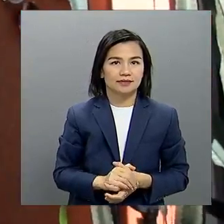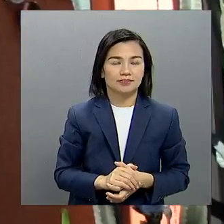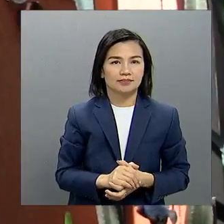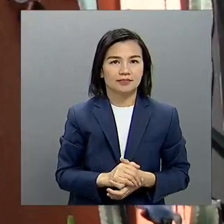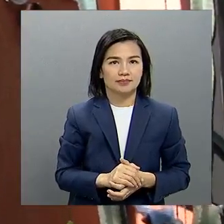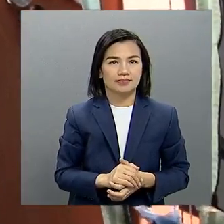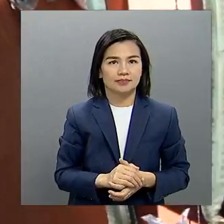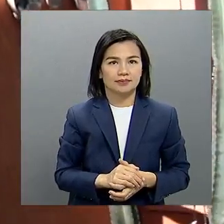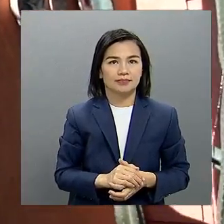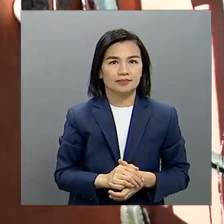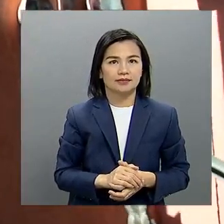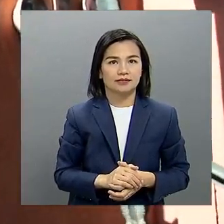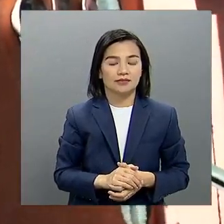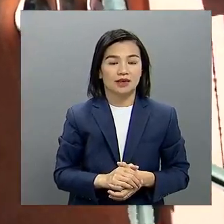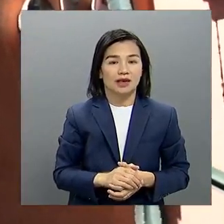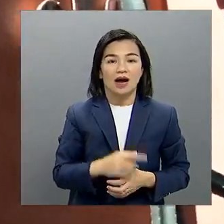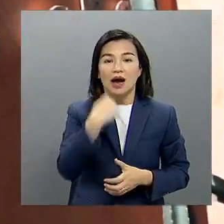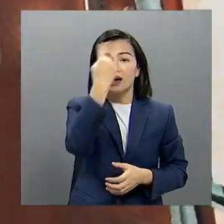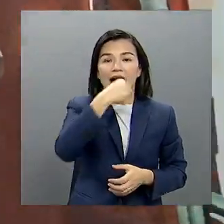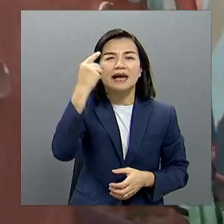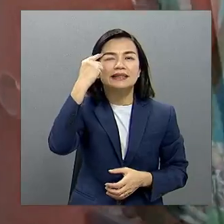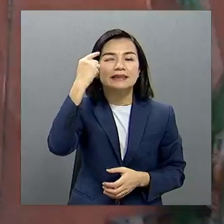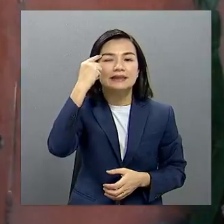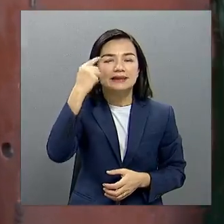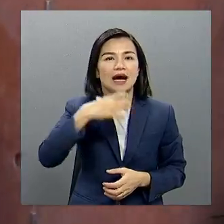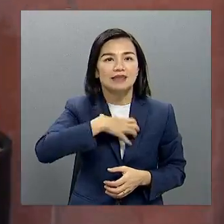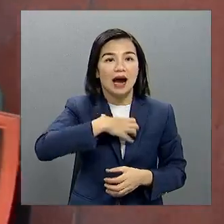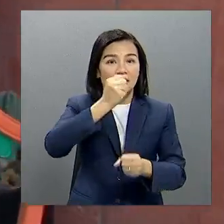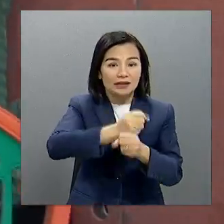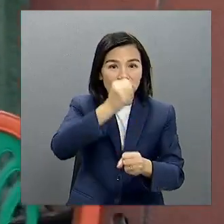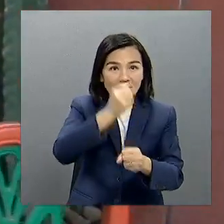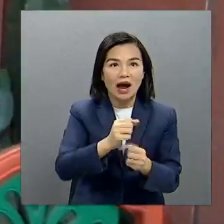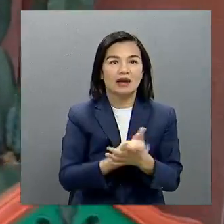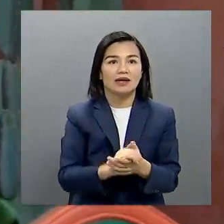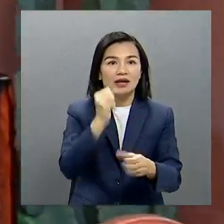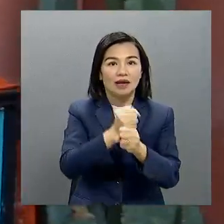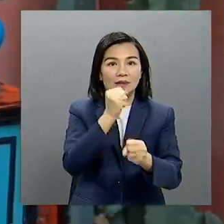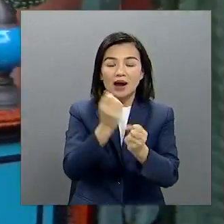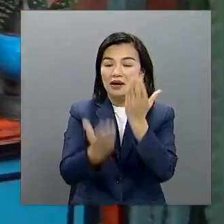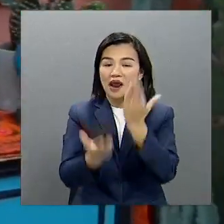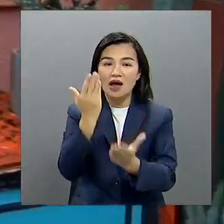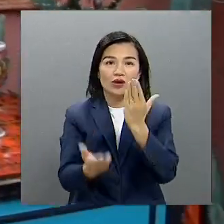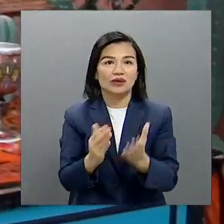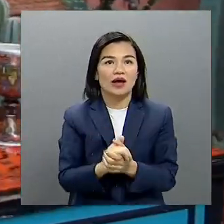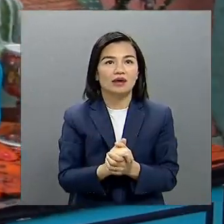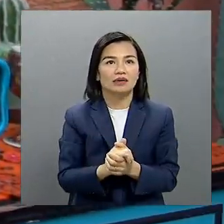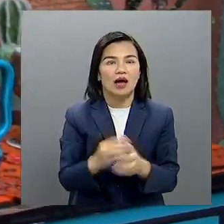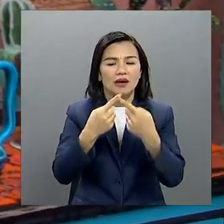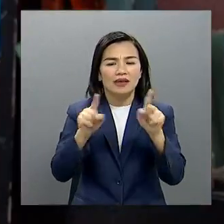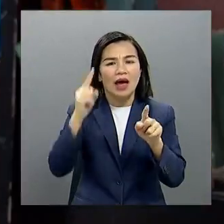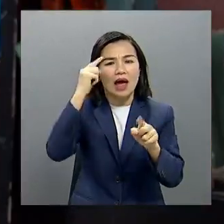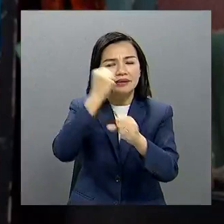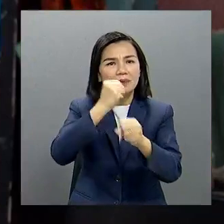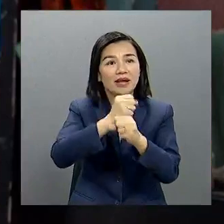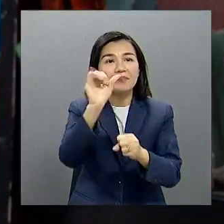สำหรับคนที่คิดนะคะว่าอยากจะทำงานหรือว่าลงมือทำงานใดๆก็ตามเนี่ยแต่ยังไม่ได้ลงมือเนี่ยต้องขอบอกเลยนะคะ